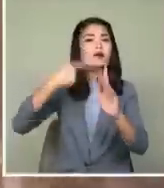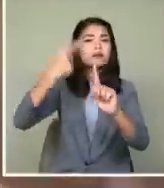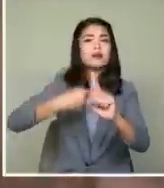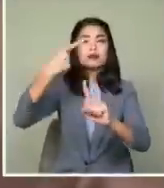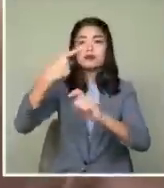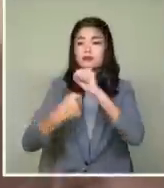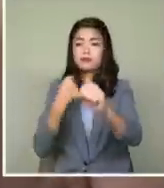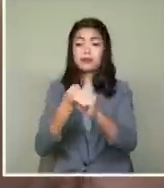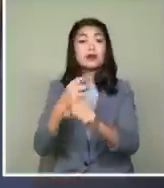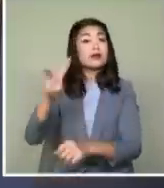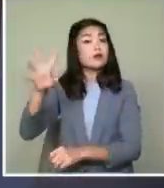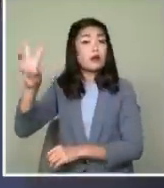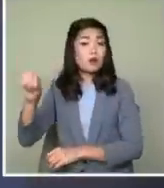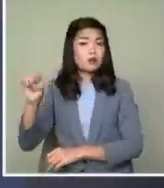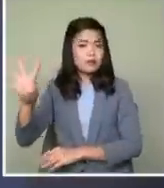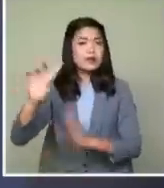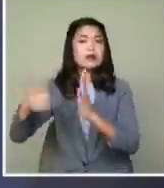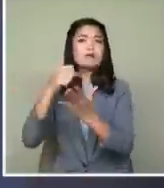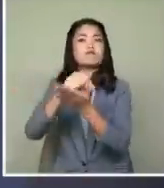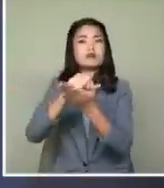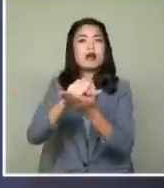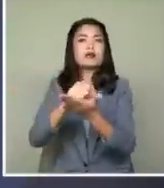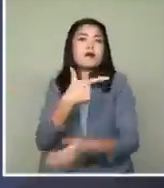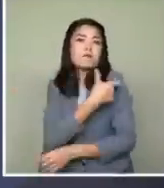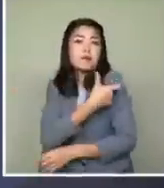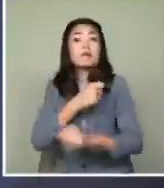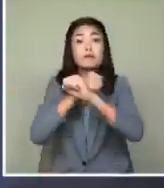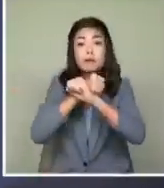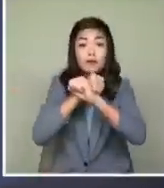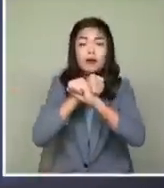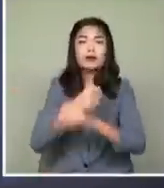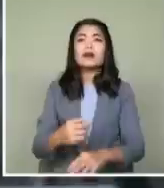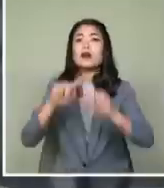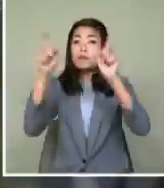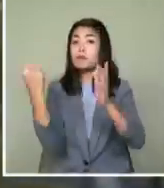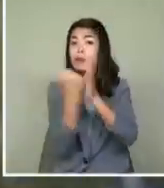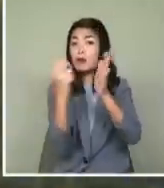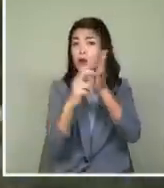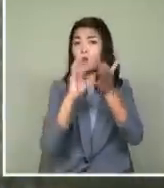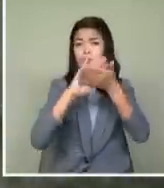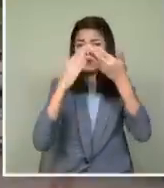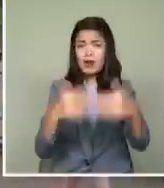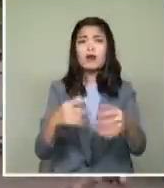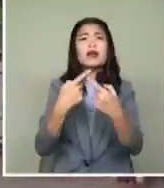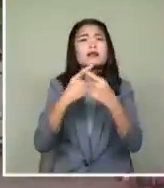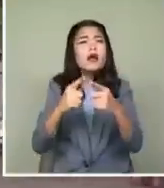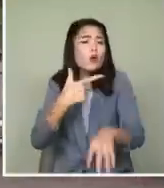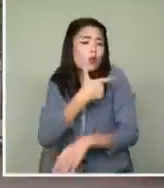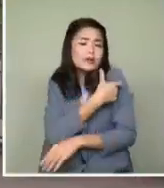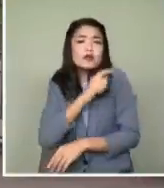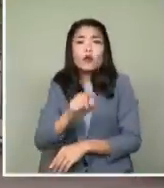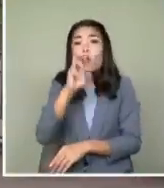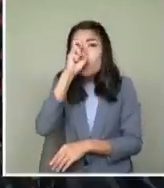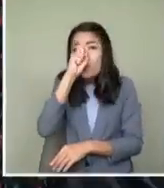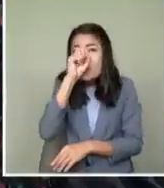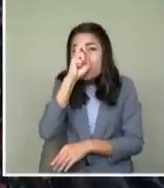มปี2564เป็นต้นไปอย่างไรก็ตามแม้จะมีการขึ้นทะเบียนแล้วแต่วัคซีนยังคงต้องเดินหน้าทดลองทาง